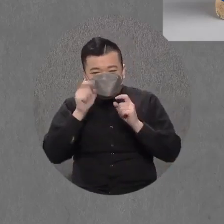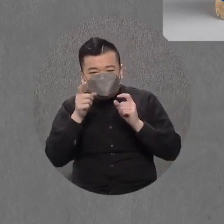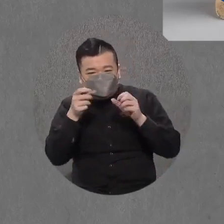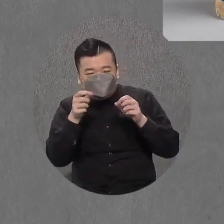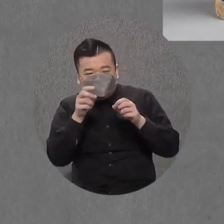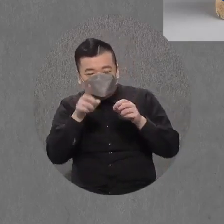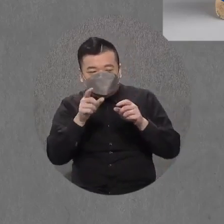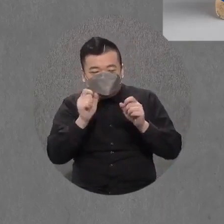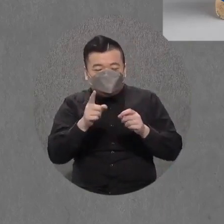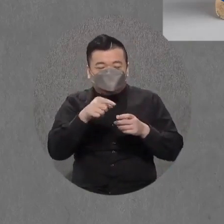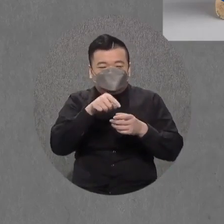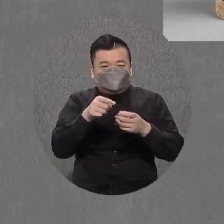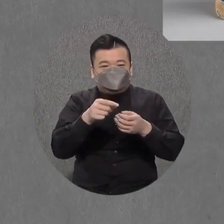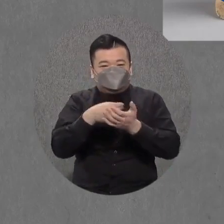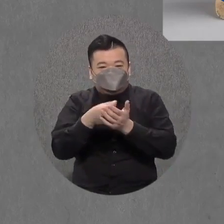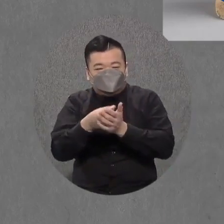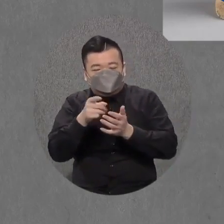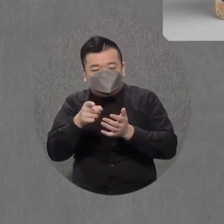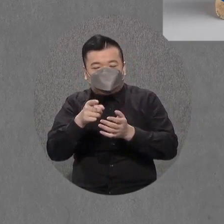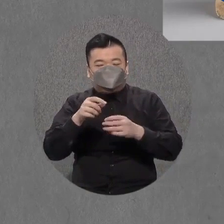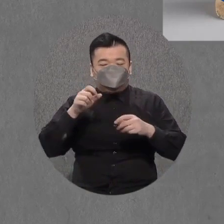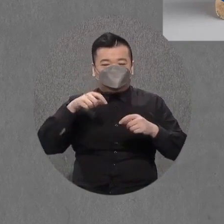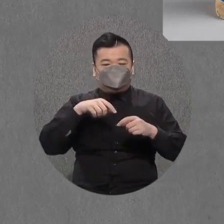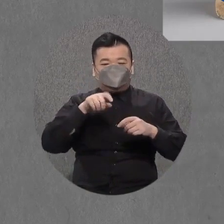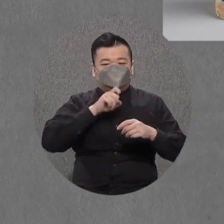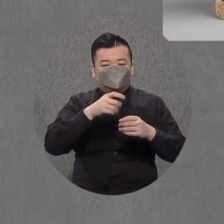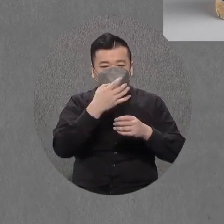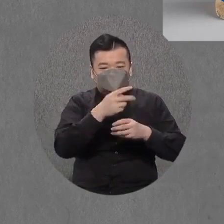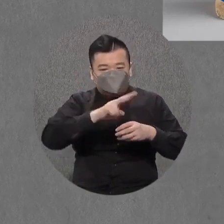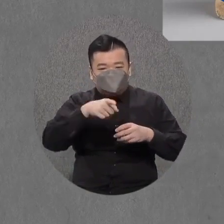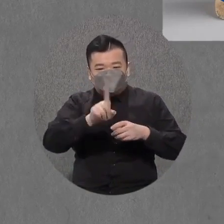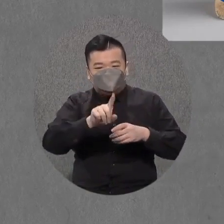邀請專業嘅版畫師咧幫佢做成木刻版畫四味圖，